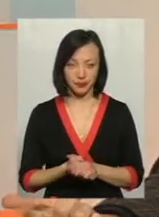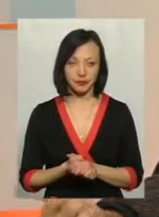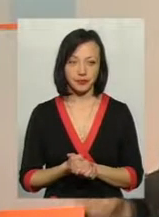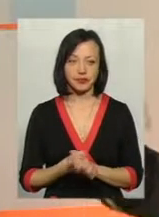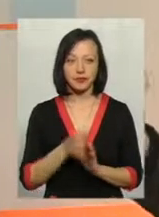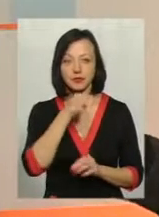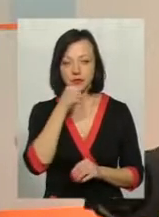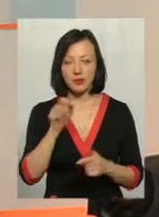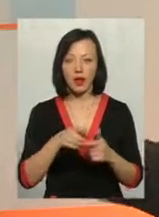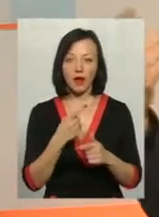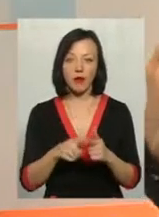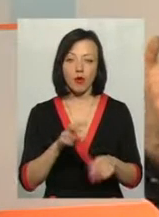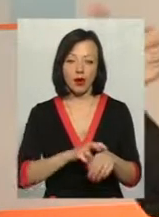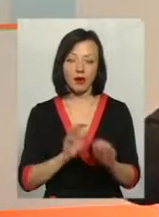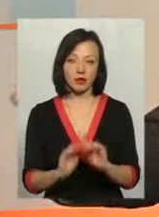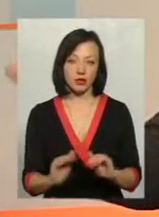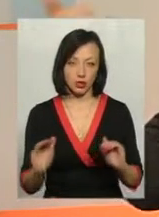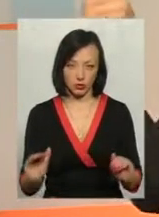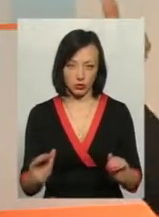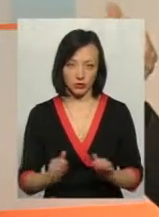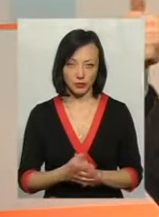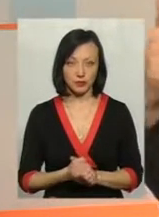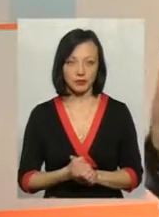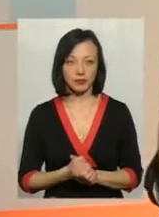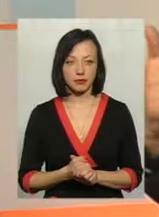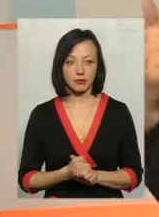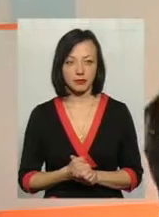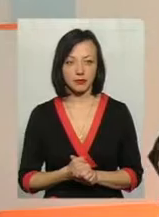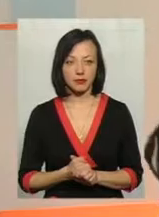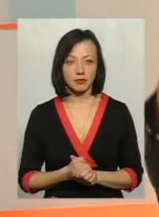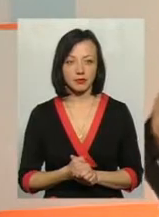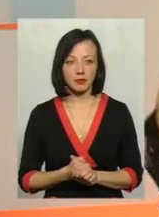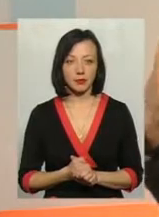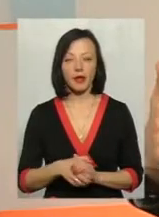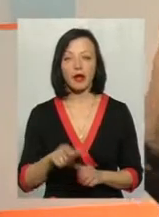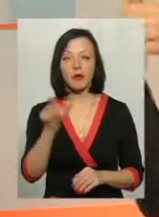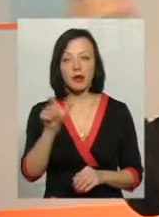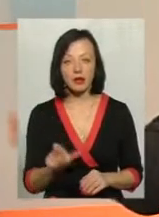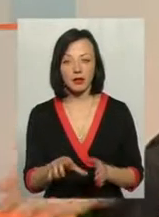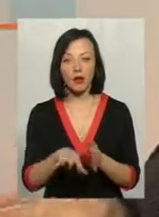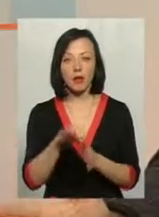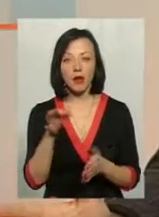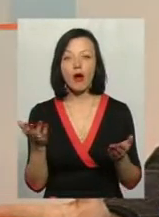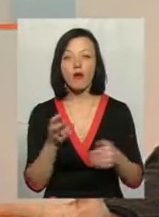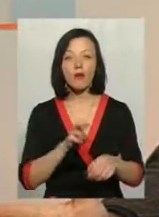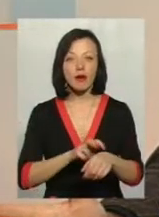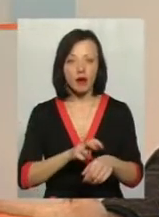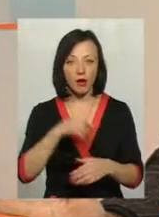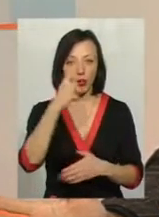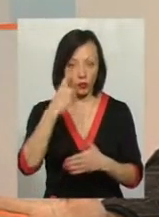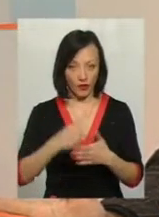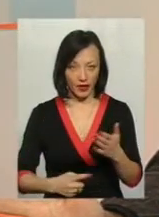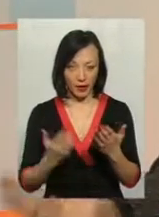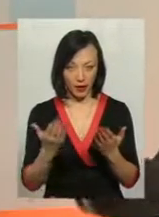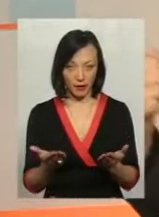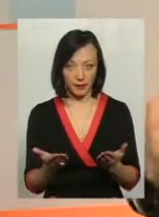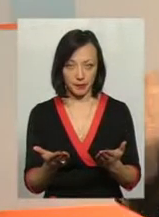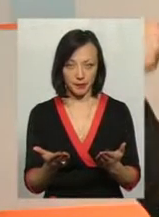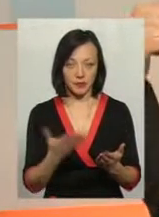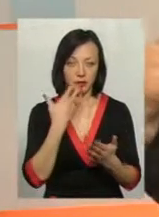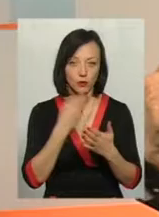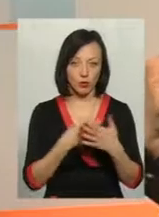дорослу людину, або педіатр, якщо ми говоримо про догляд за дитиною. Саме громадянин обирає, якому лікарю він довірить